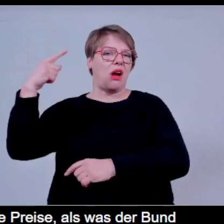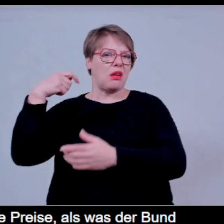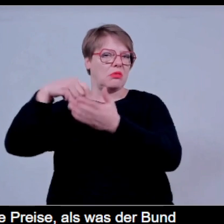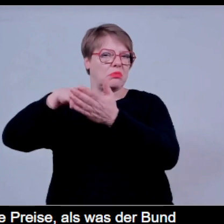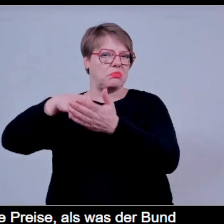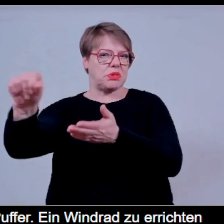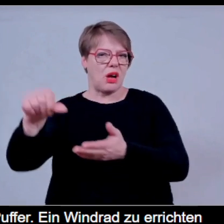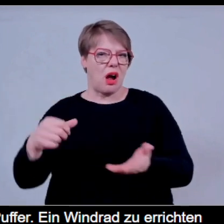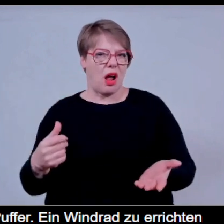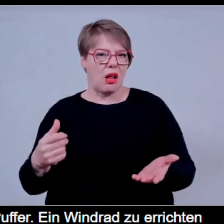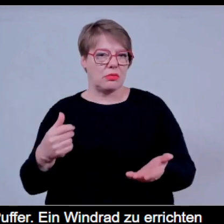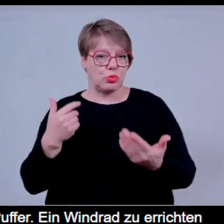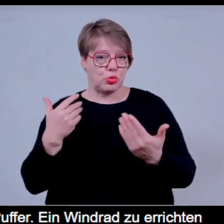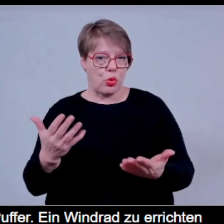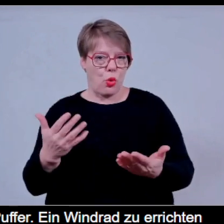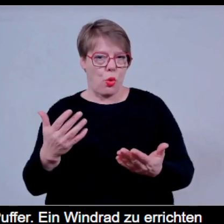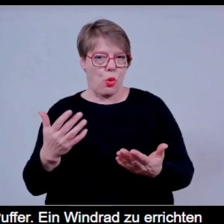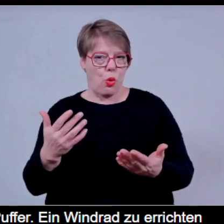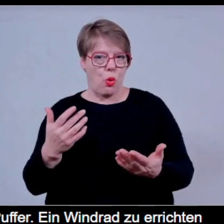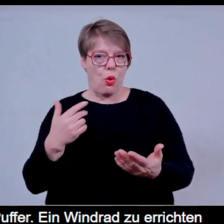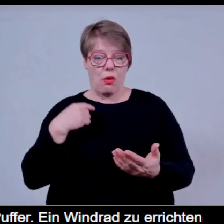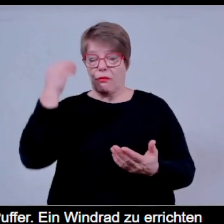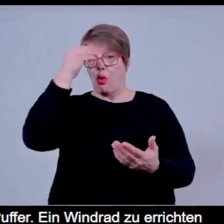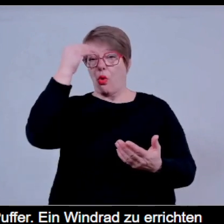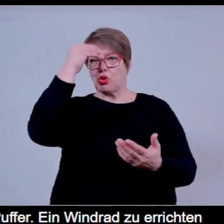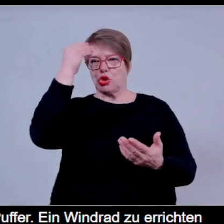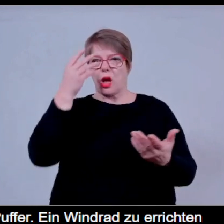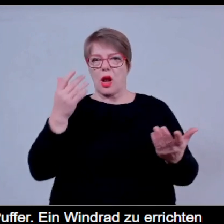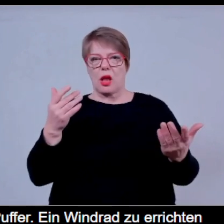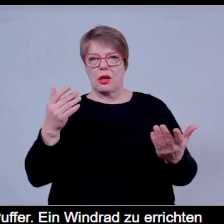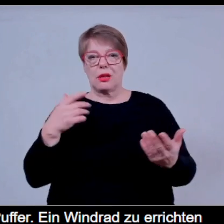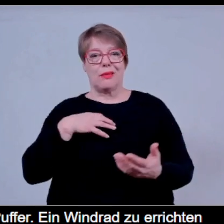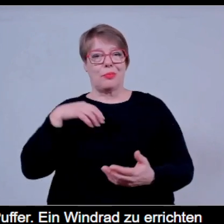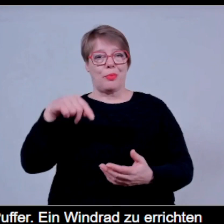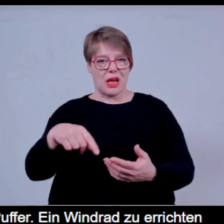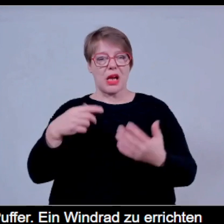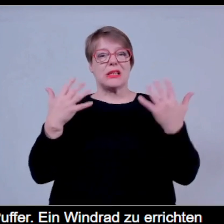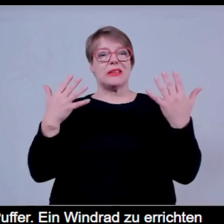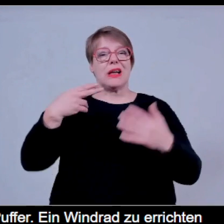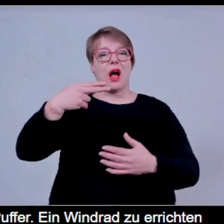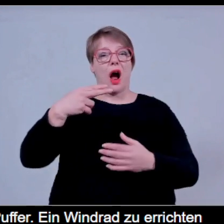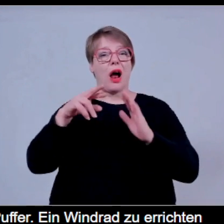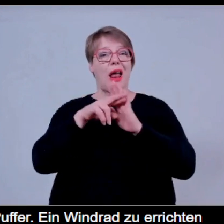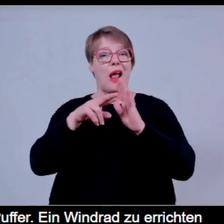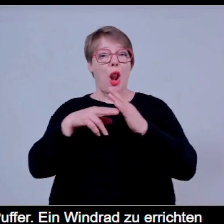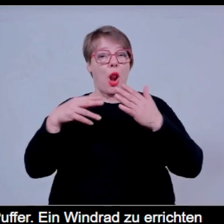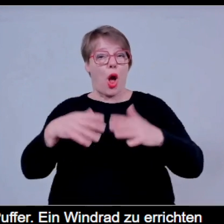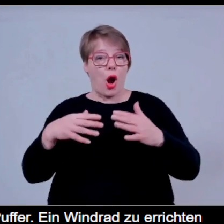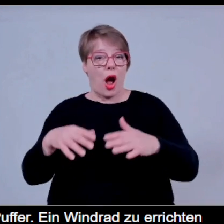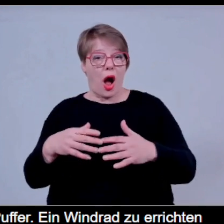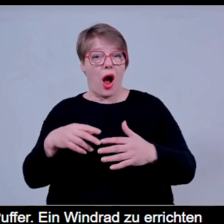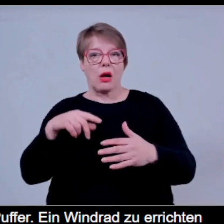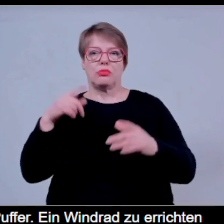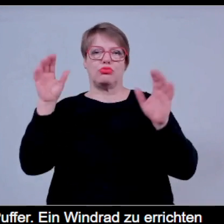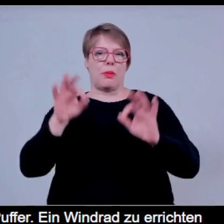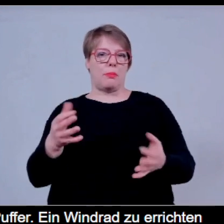Biomasse, deutlich mehr Realitätsbezug, damit die weiter investieren können. Und einige Details in